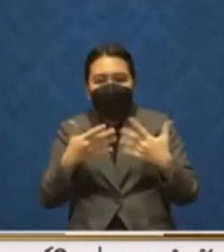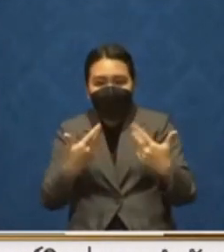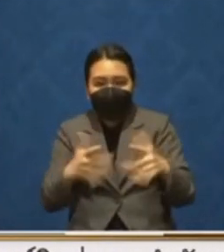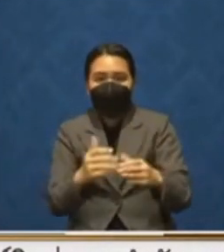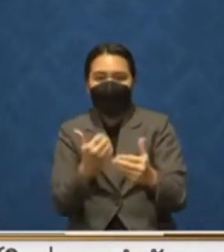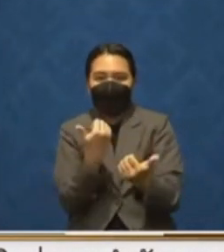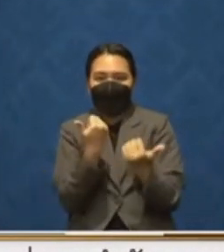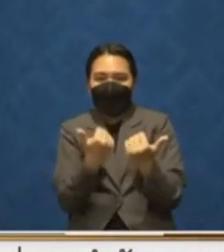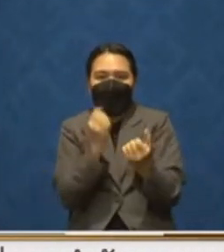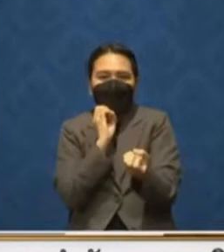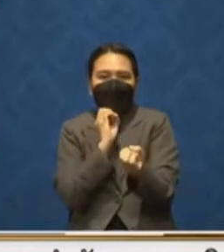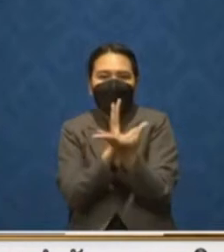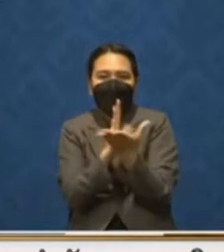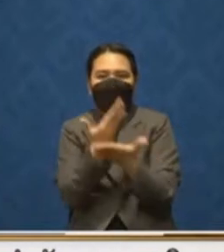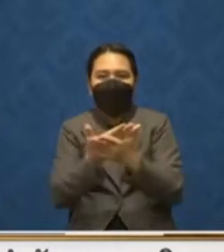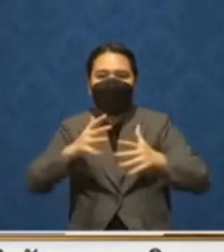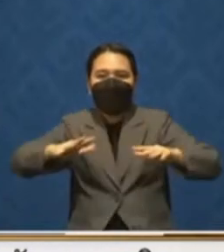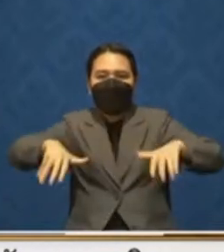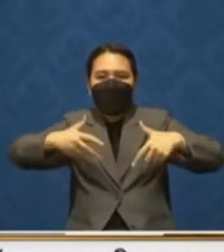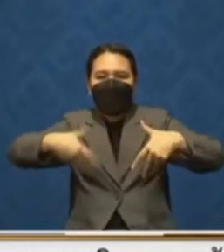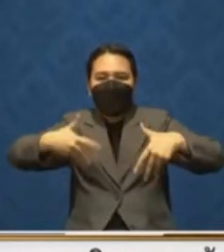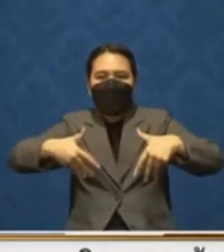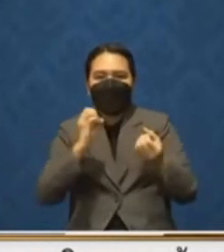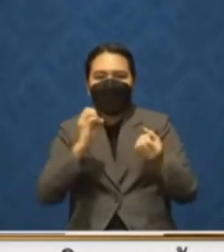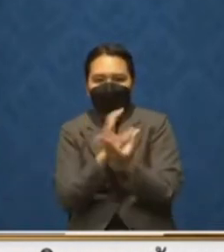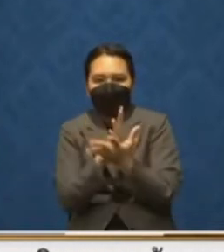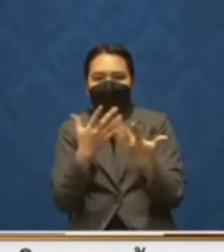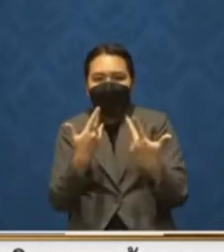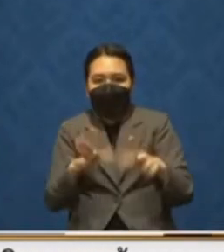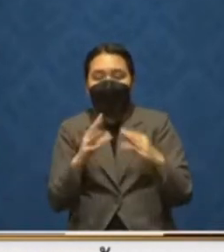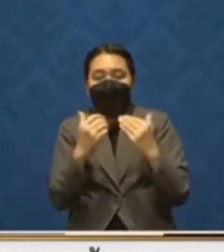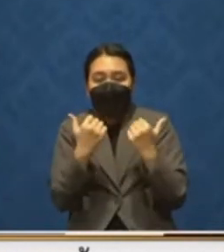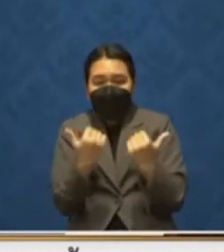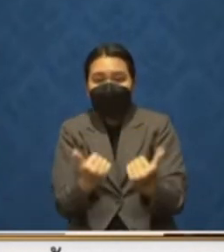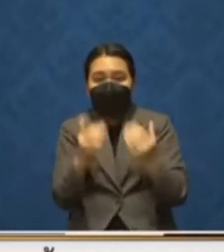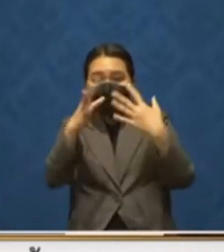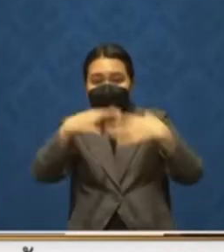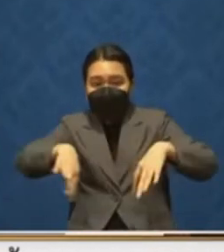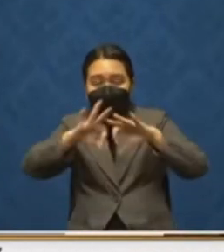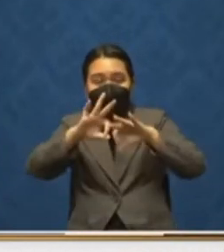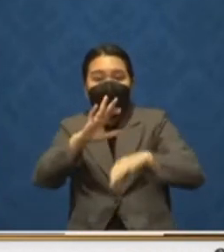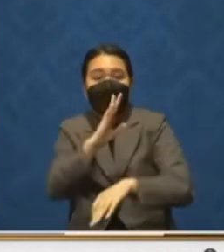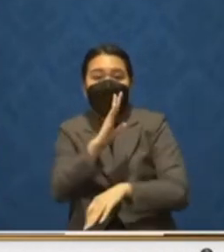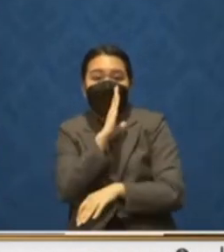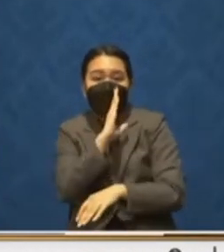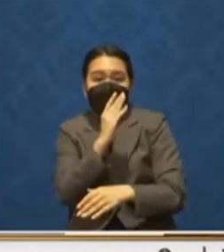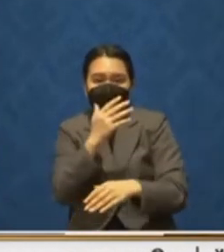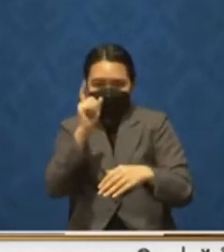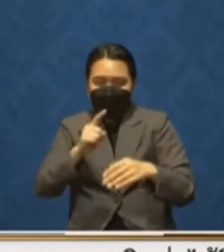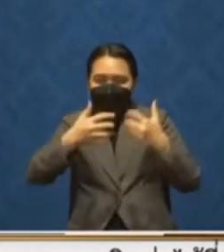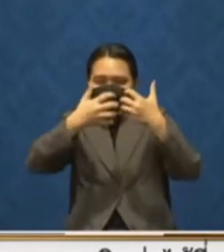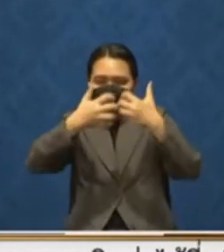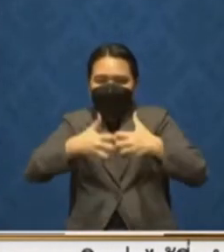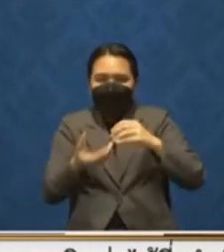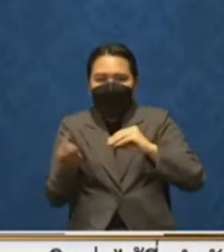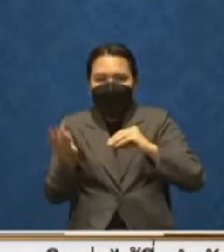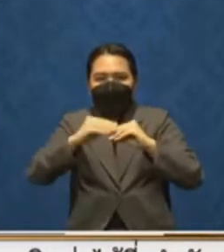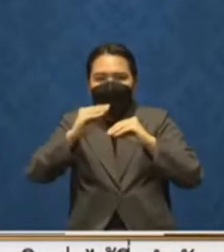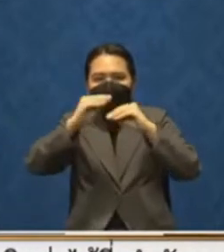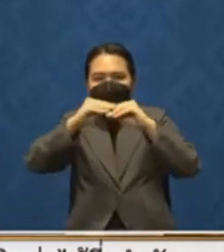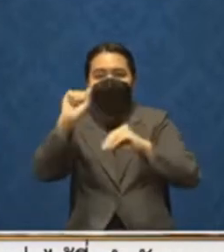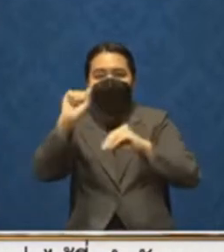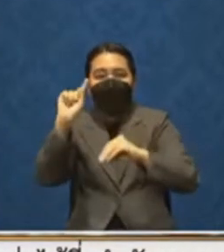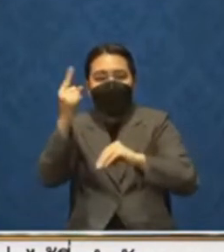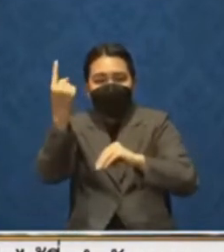มีปัญหานั้นถึงเวลาแล้วเวลามันมีความจะเป็นขึ้นมาการที่จะเพิ่มกำลังผลิตถึงยากและพ่อเขาต้องเอาอะไรเอา